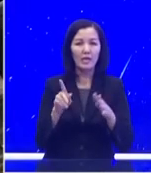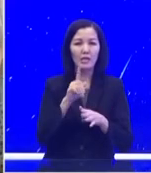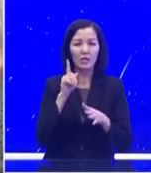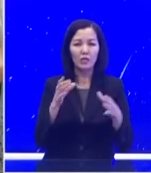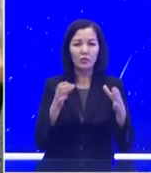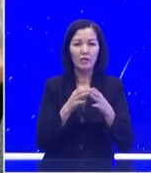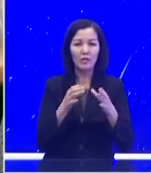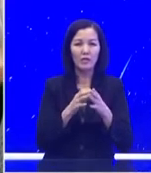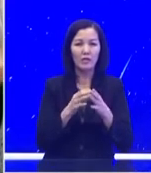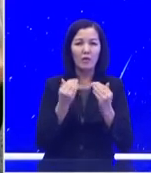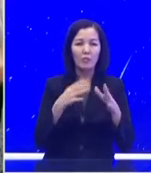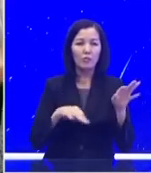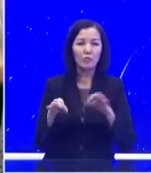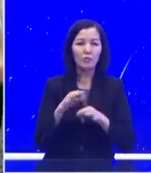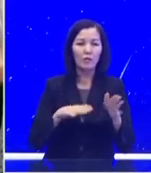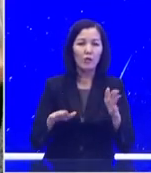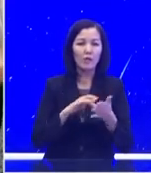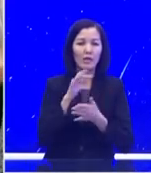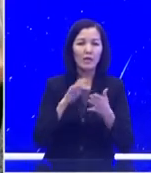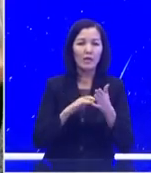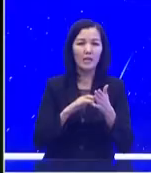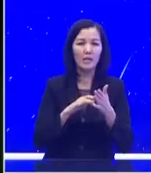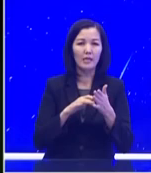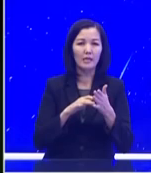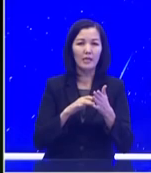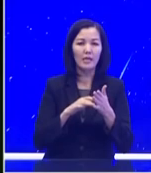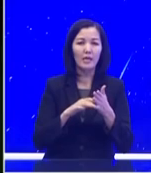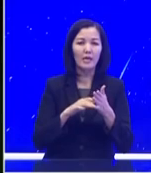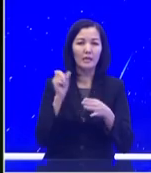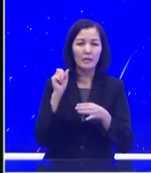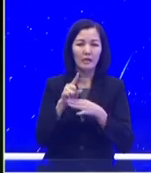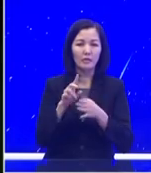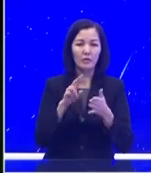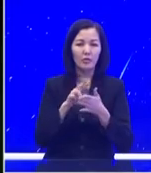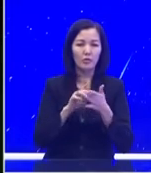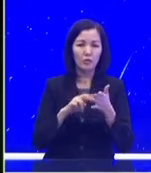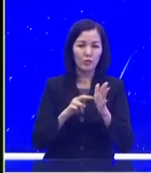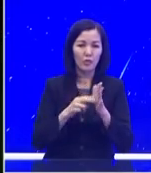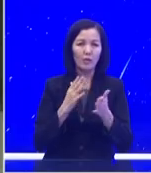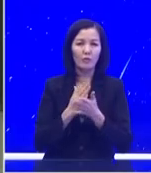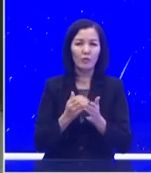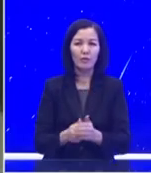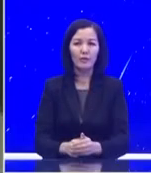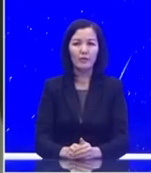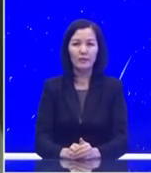Отан жастар қанаты бұл жобаны аудан орталықтарында қолға алуды жоспарлап отыр.